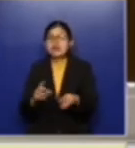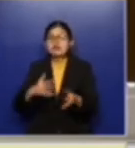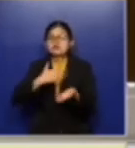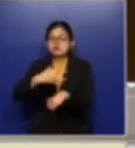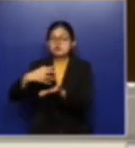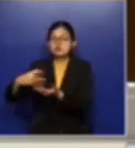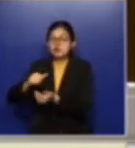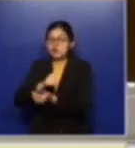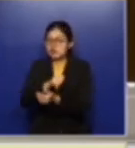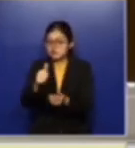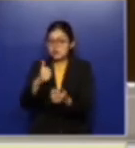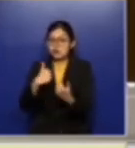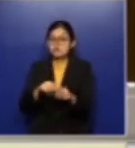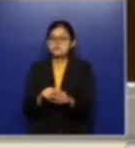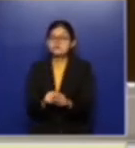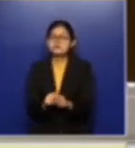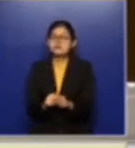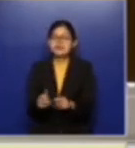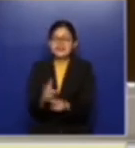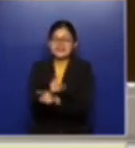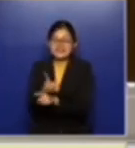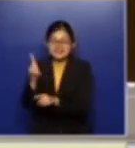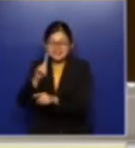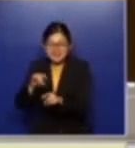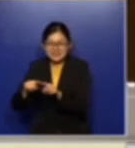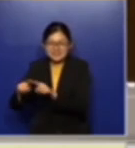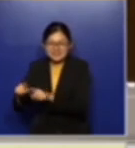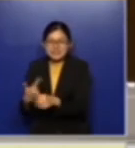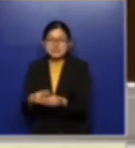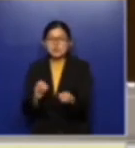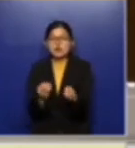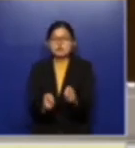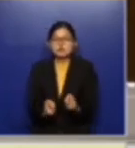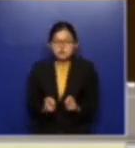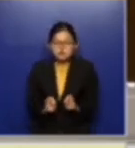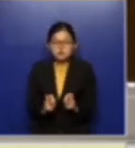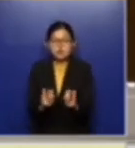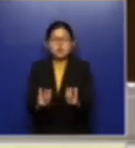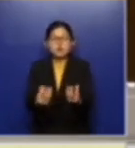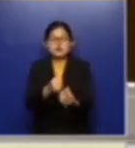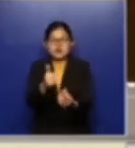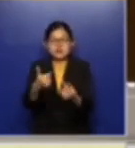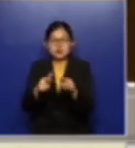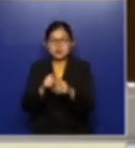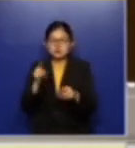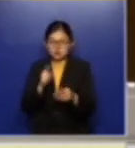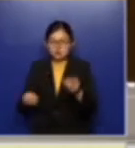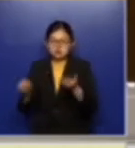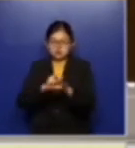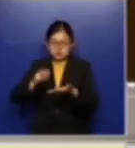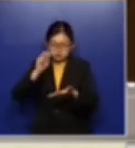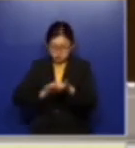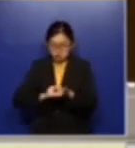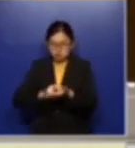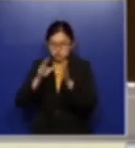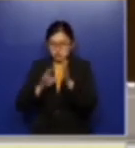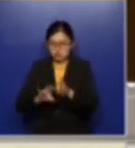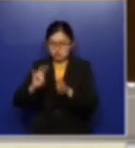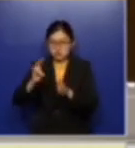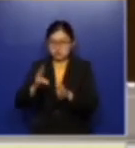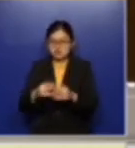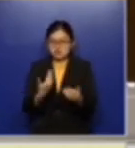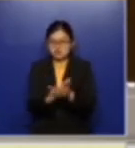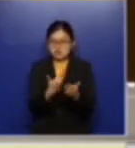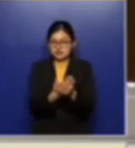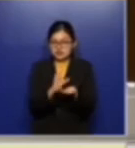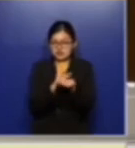ได้หมดเงินตรงนี้ได้หมดทุกคนแต่ต้องไปจดวิสาหกิจชุมชนก่อน7คนวงเงินไม่เกิน10